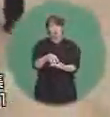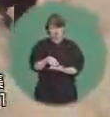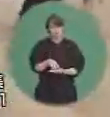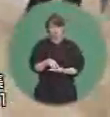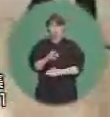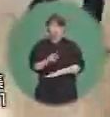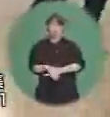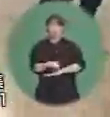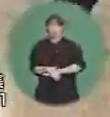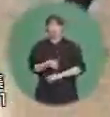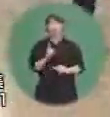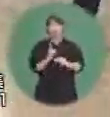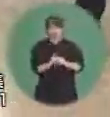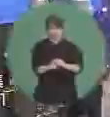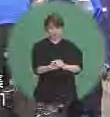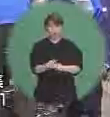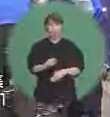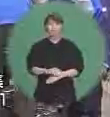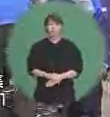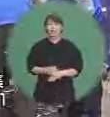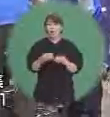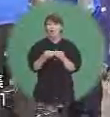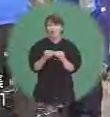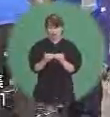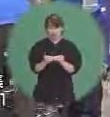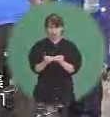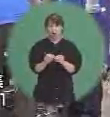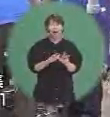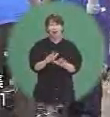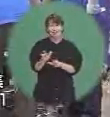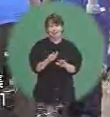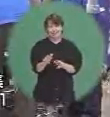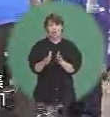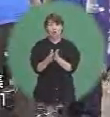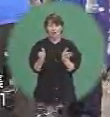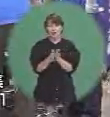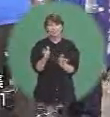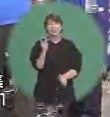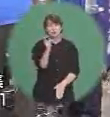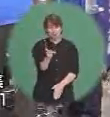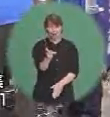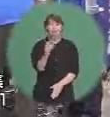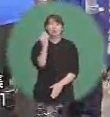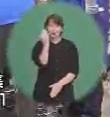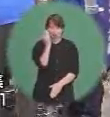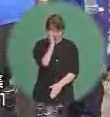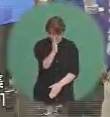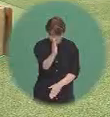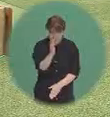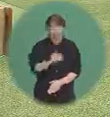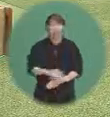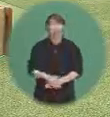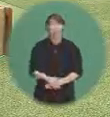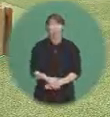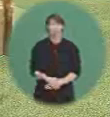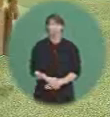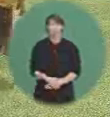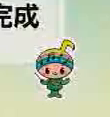の申し込みを受け付けていて、詳しくは制作開発課までお問い合わせください。